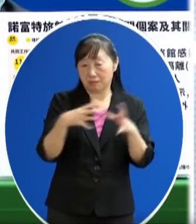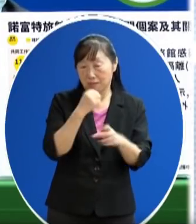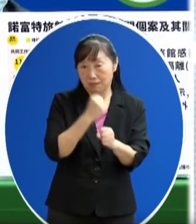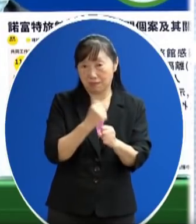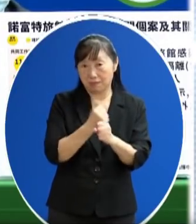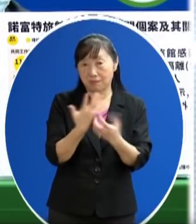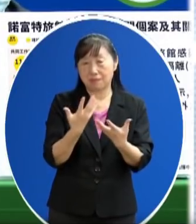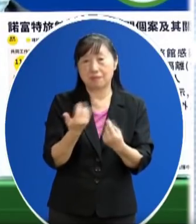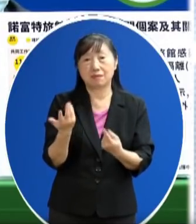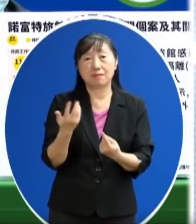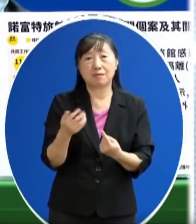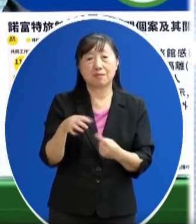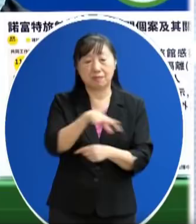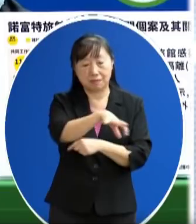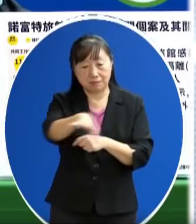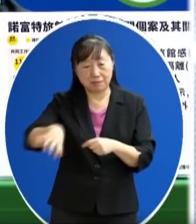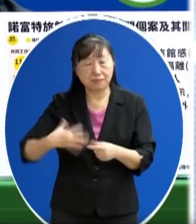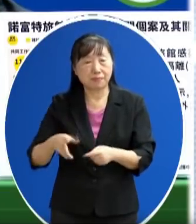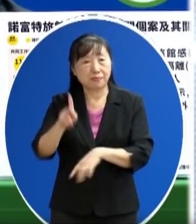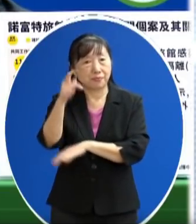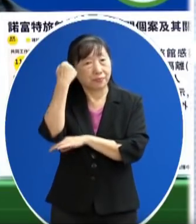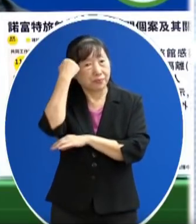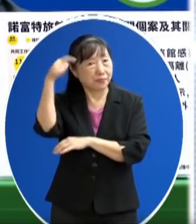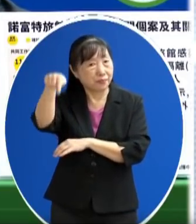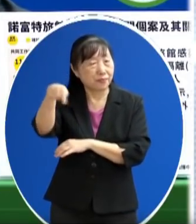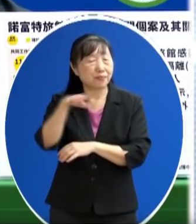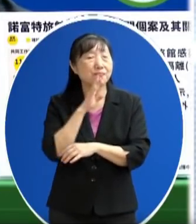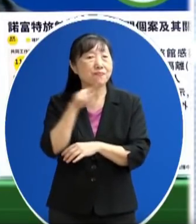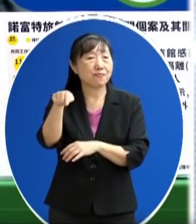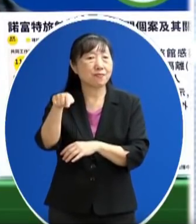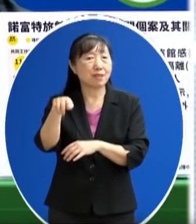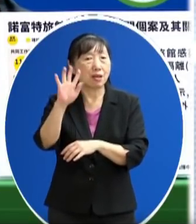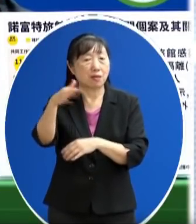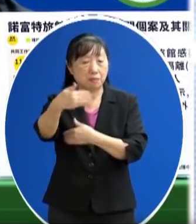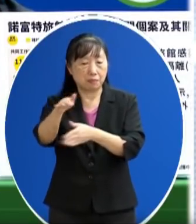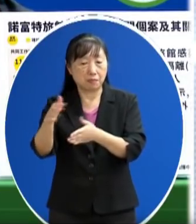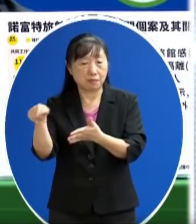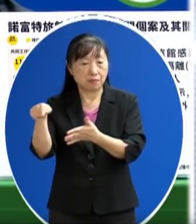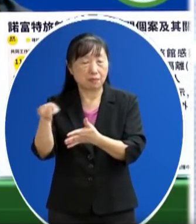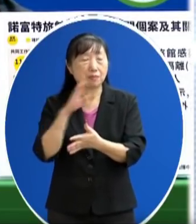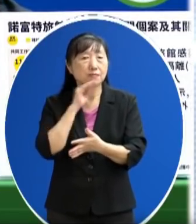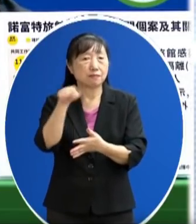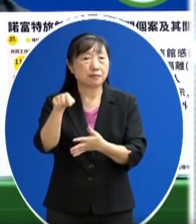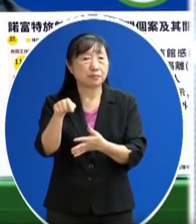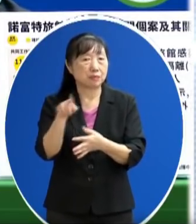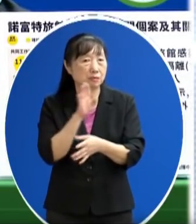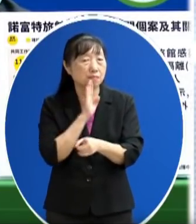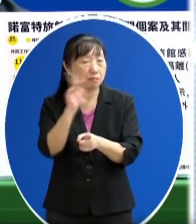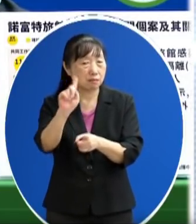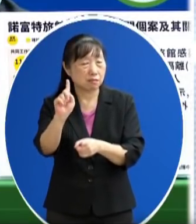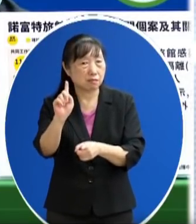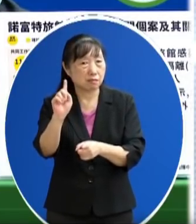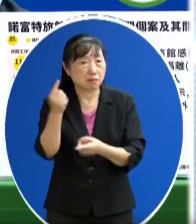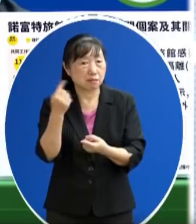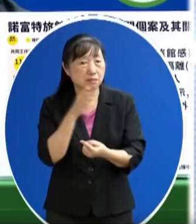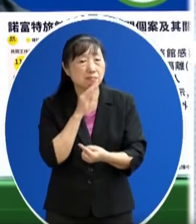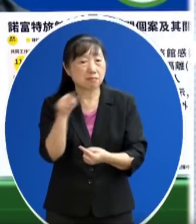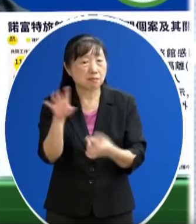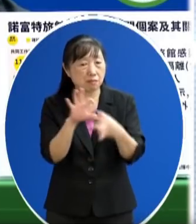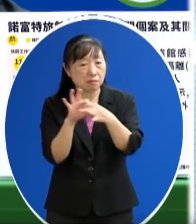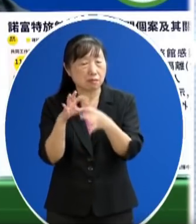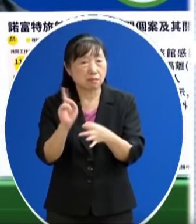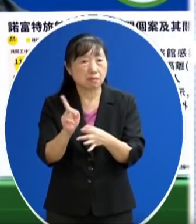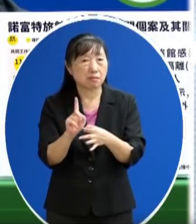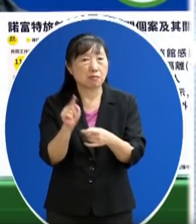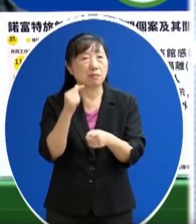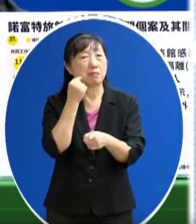环境，防务部的员工1120。开始这两间之间到底是怎么样的一个确切的关系，